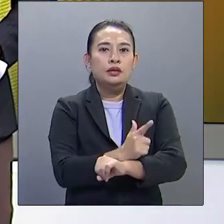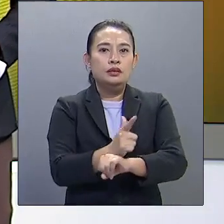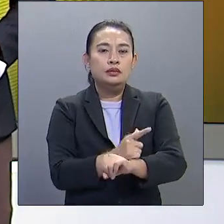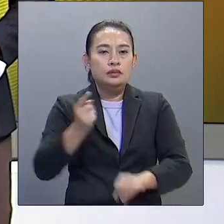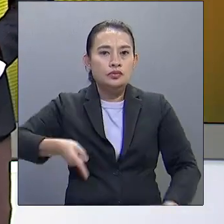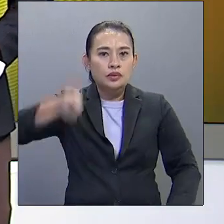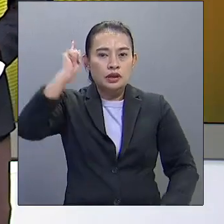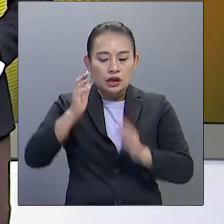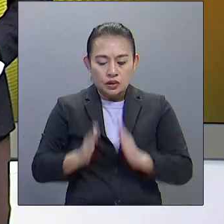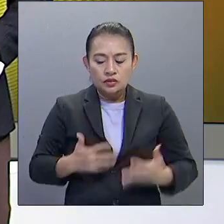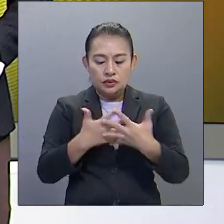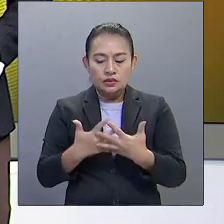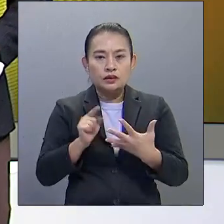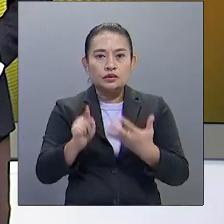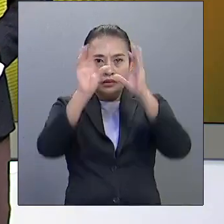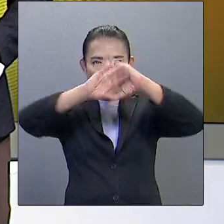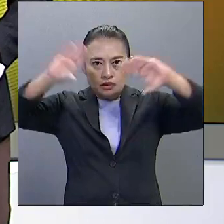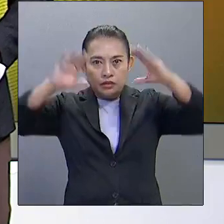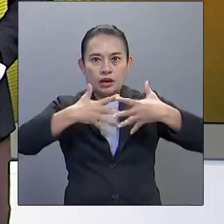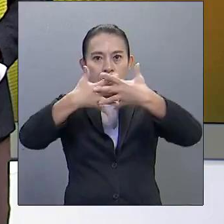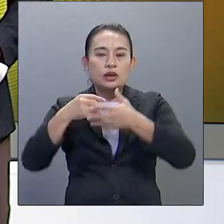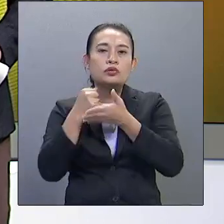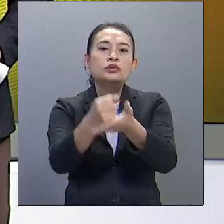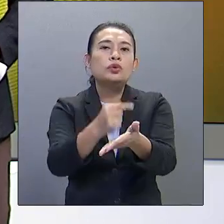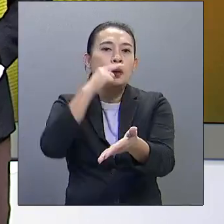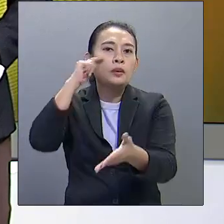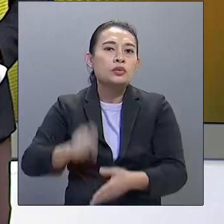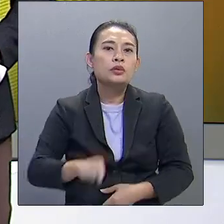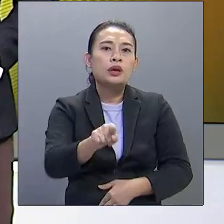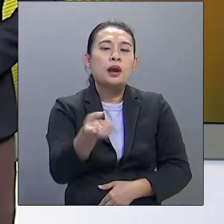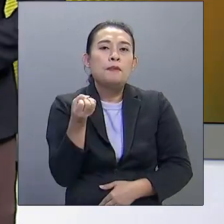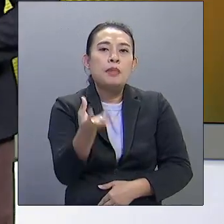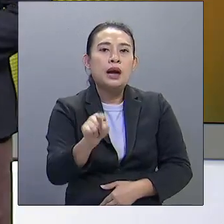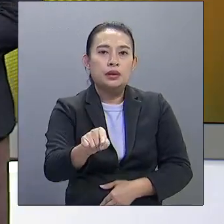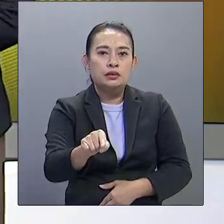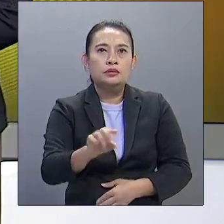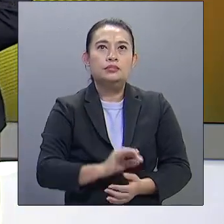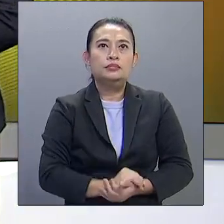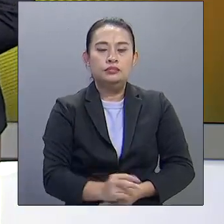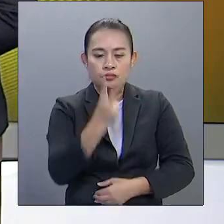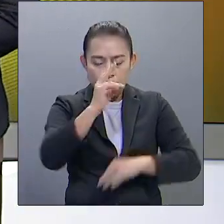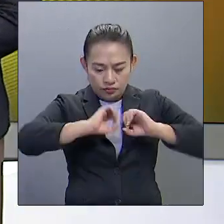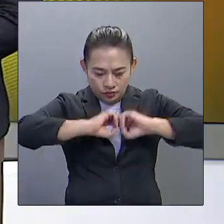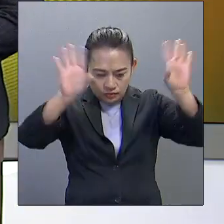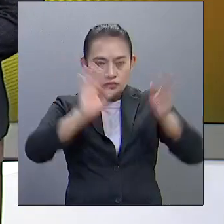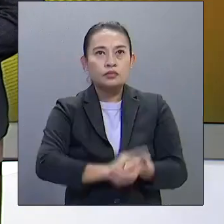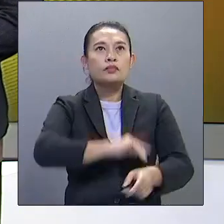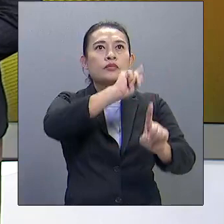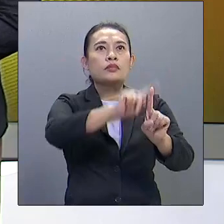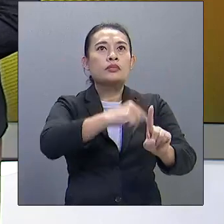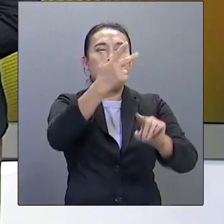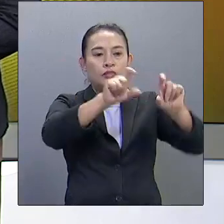อเมริกันที่มองว่ารัฐบาลสหรัฐให้ความช่วยเหลือยูเครนมากเกินไปเพิ่มขึ้นค่ะเห็นได้ชัดเจนนะคะจากเดือนมีนาคม